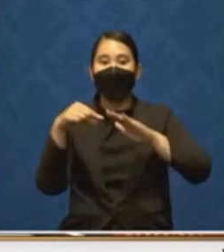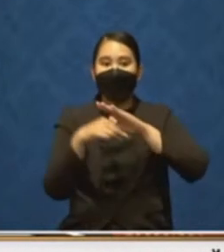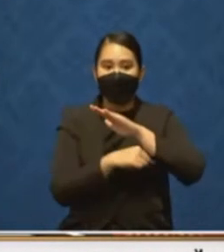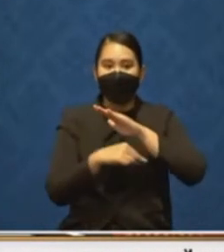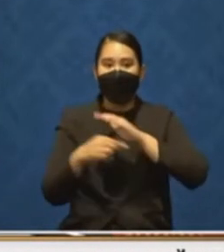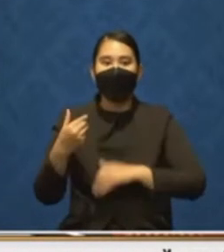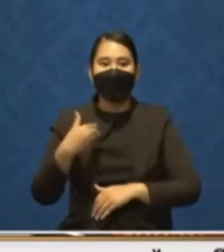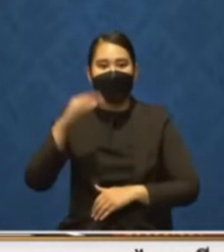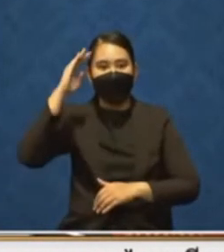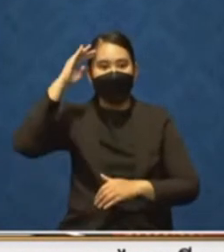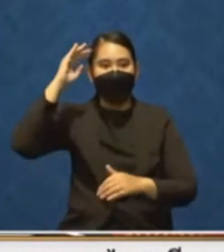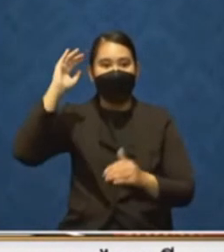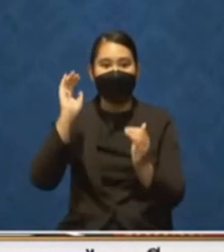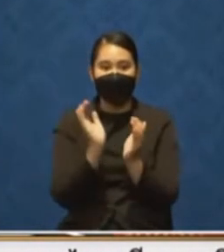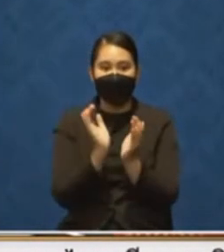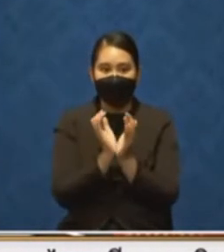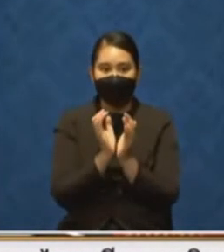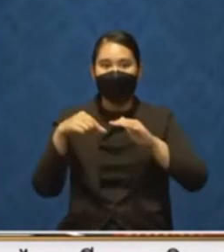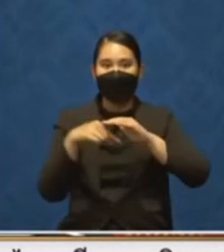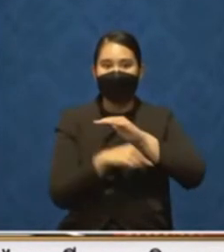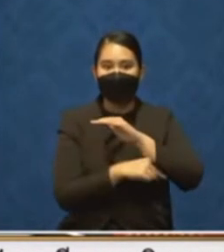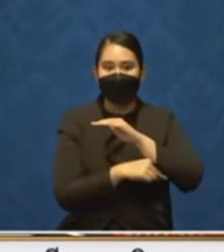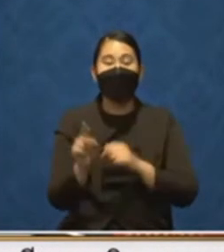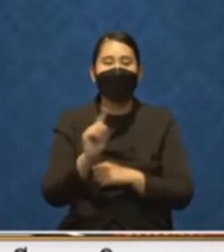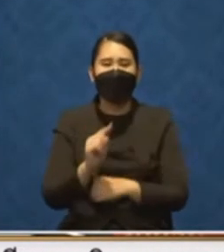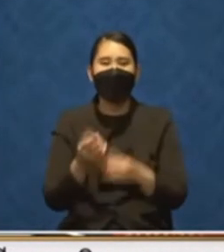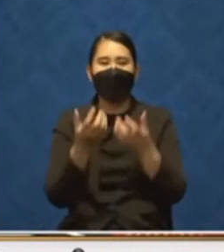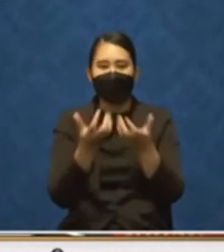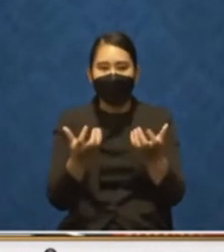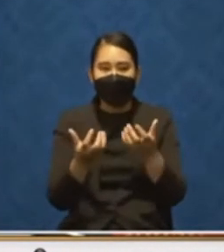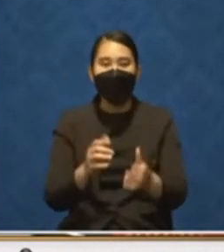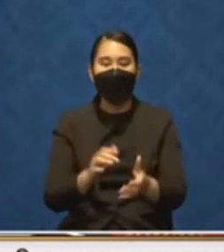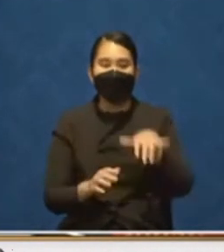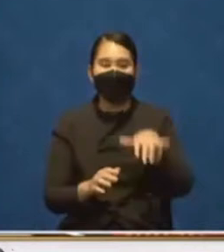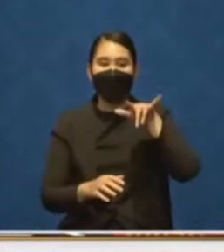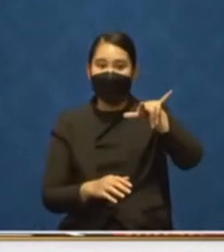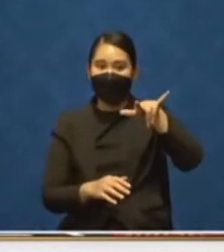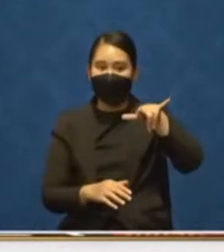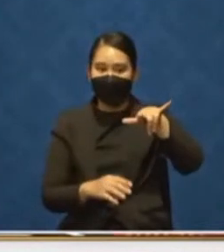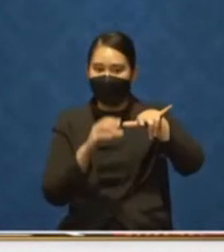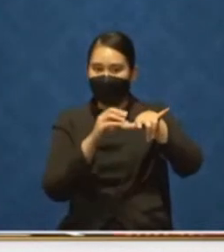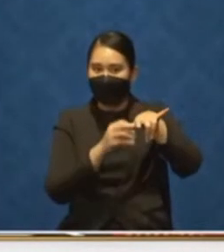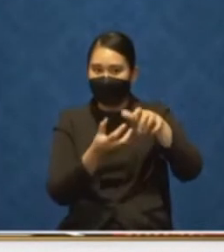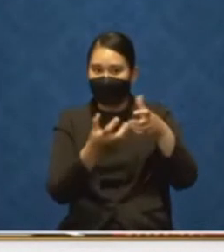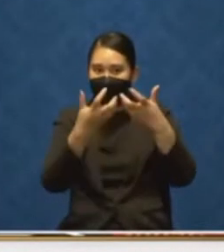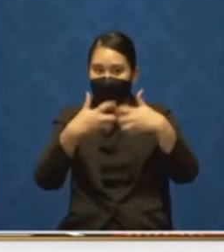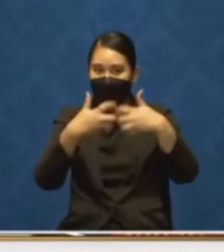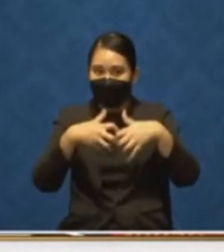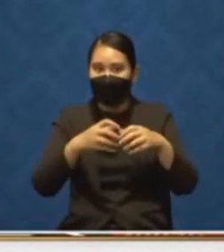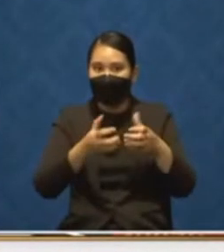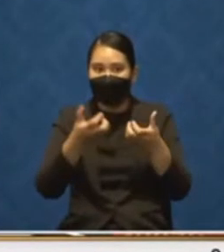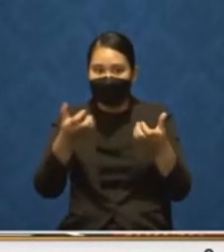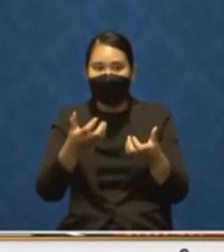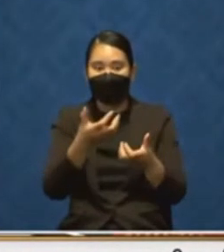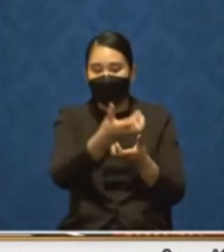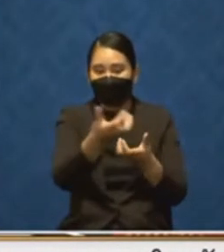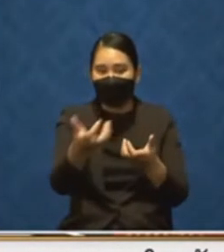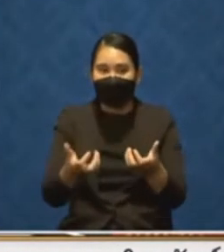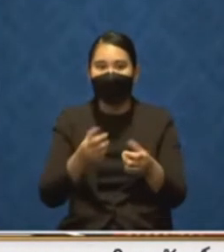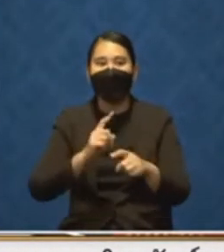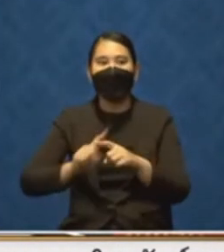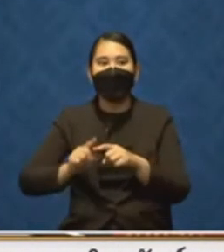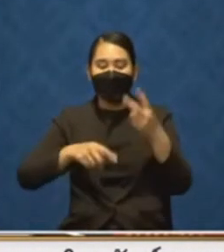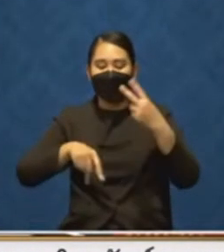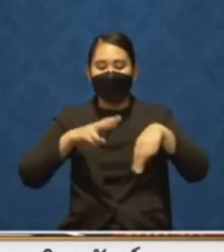ทัพตำรวจแยกชิ้นส่วนเครื่องบินมีการตรวจสอบแล้วตรวจสอบเล่า 2ครั้ง 3ครั้ง 4ครั้งถ่วงเวลา